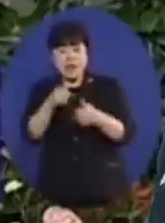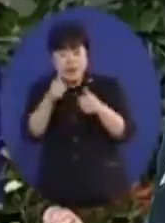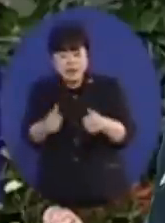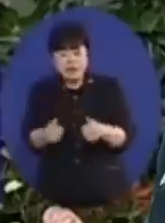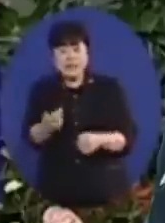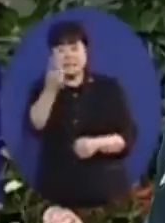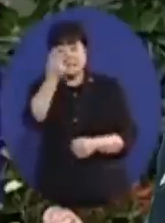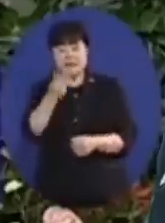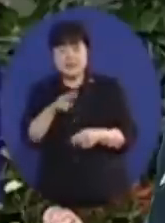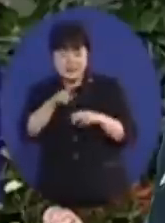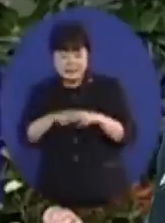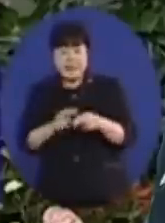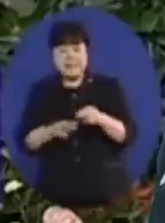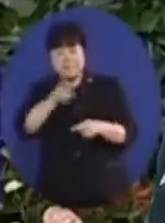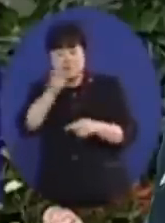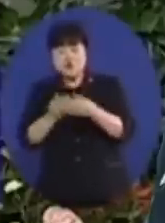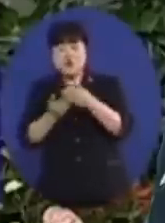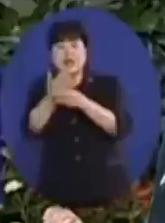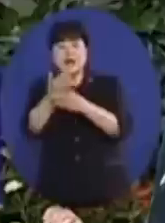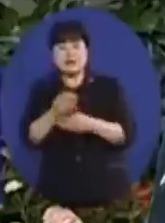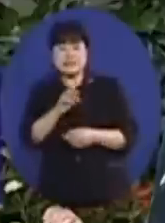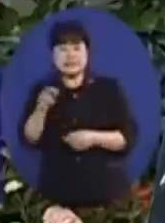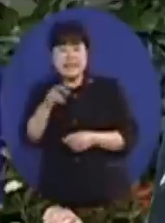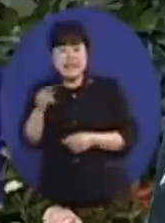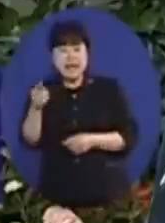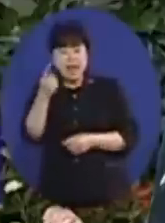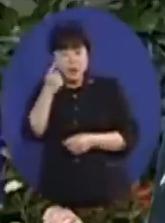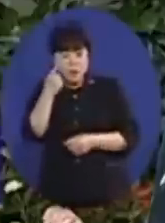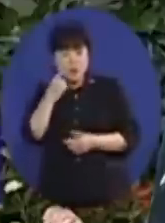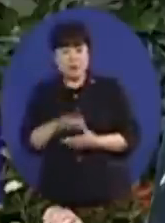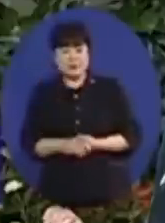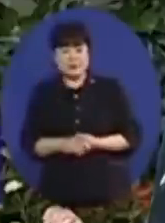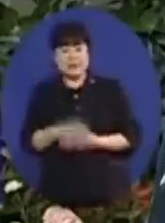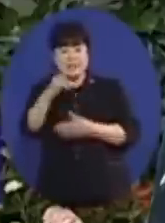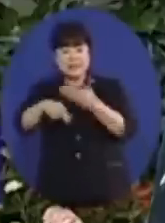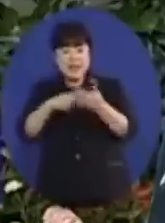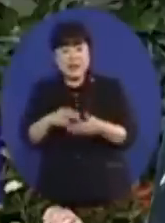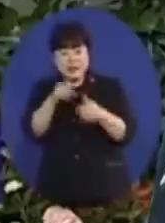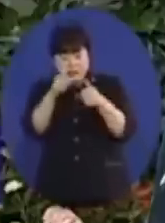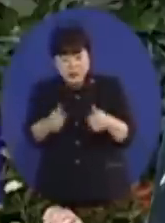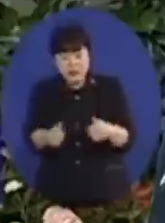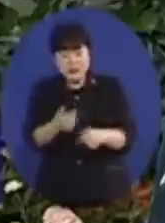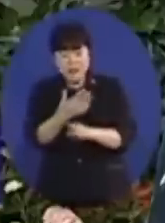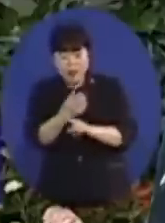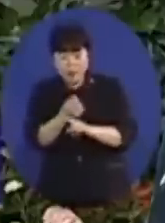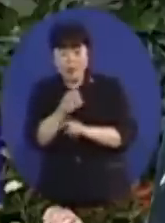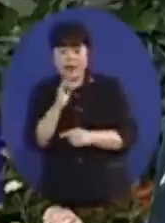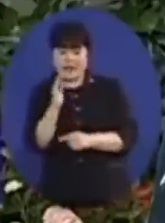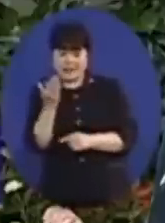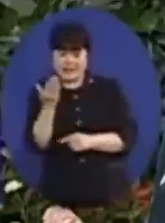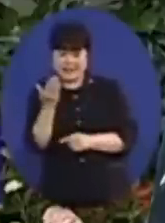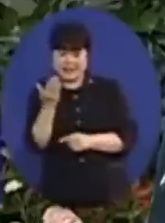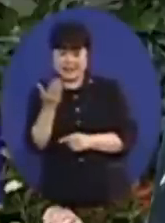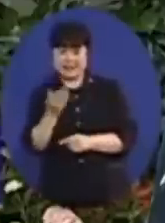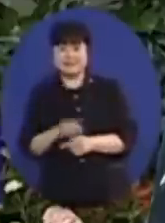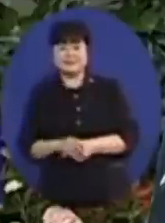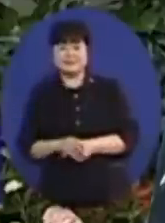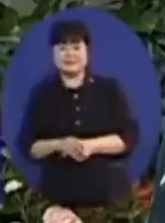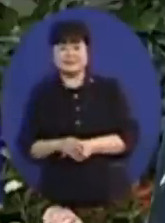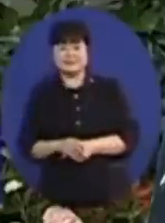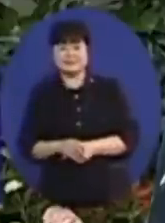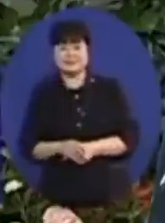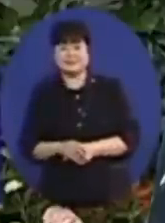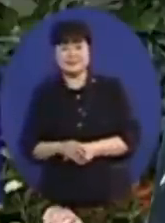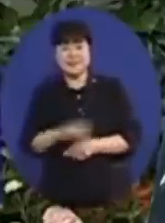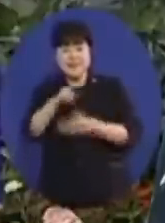경외하는 것이 생명의 셈이다 이사야 33장 6절에 야훼를 경유하니 내 보배니라 시편 103편